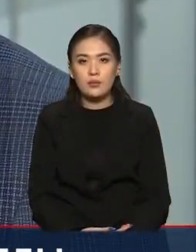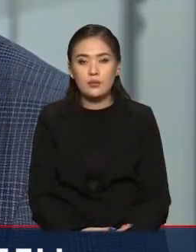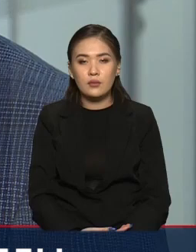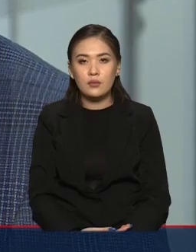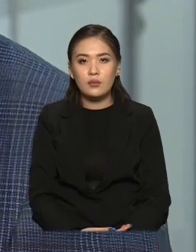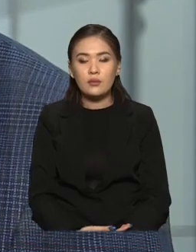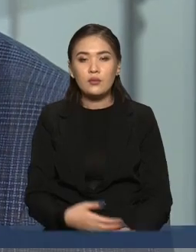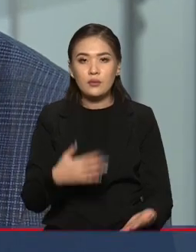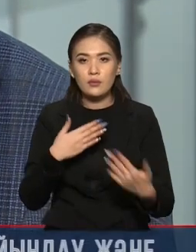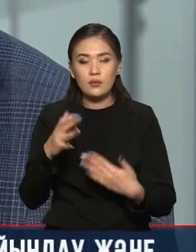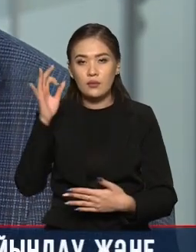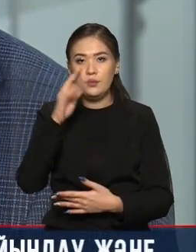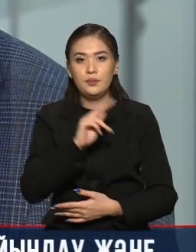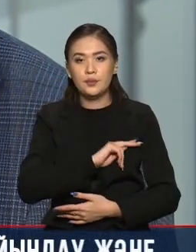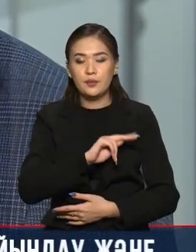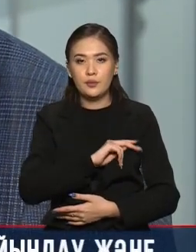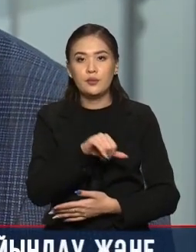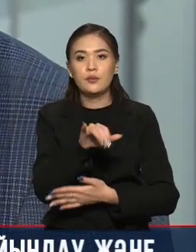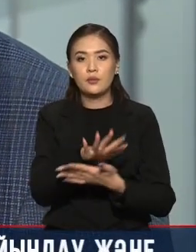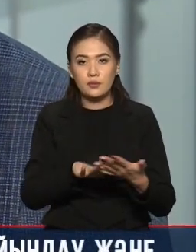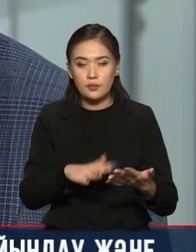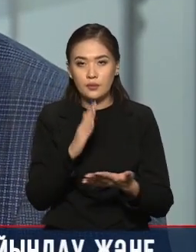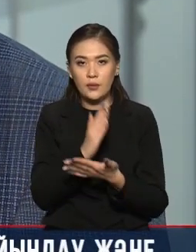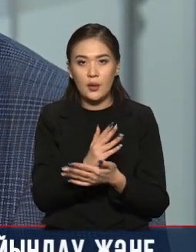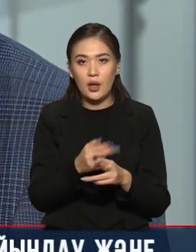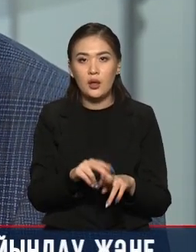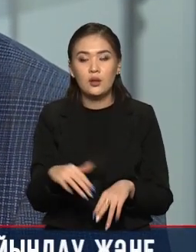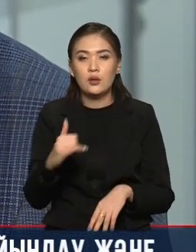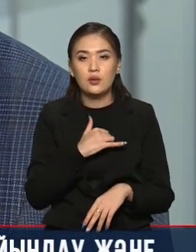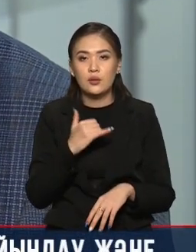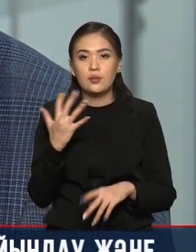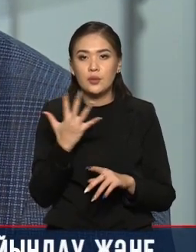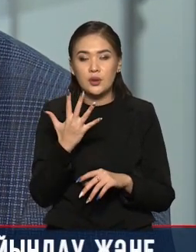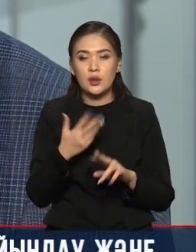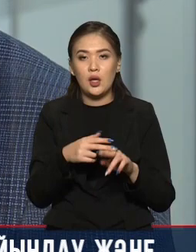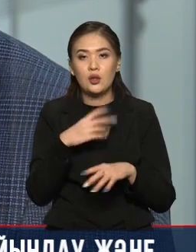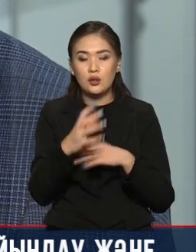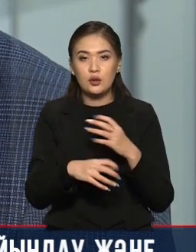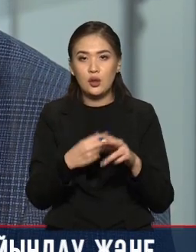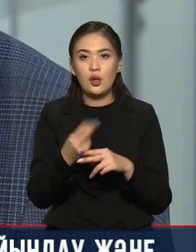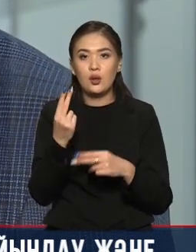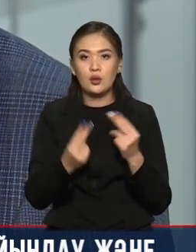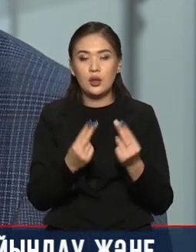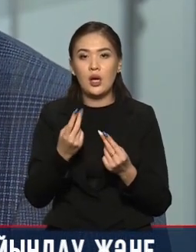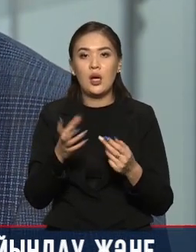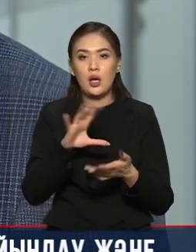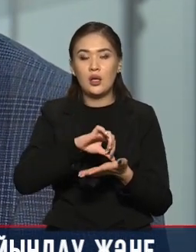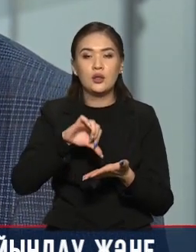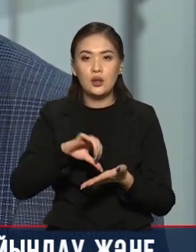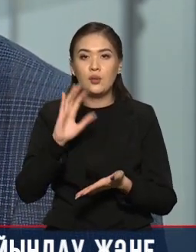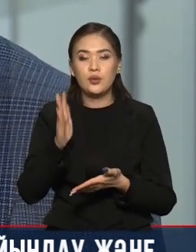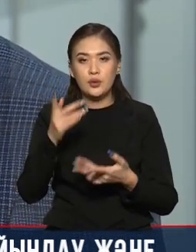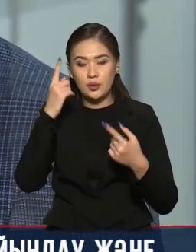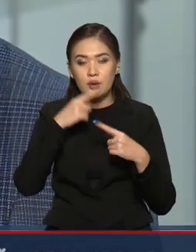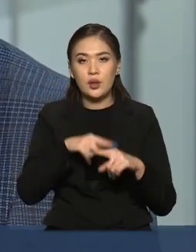Халықаралық қатынастары бойынша жұмысты жүргізіп жатырмыз. Біздің осы 5-ші дүниежүзілік көшпенділер ойына қатысамыз деген ниетін